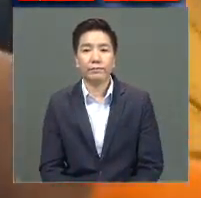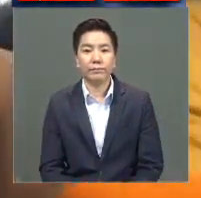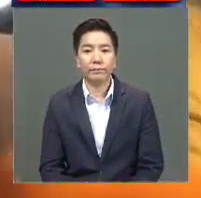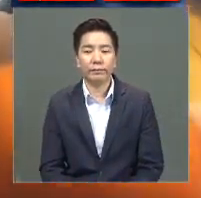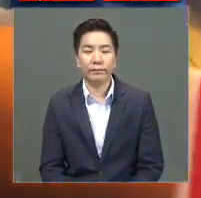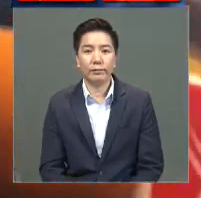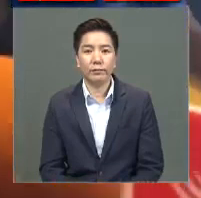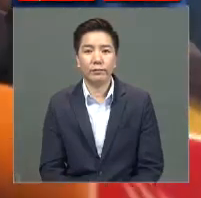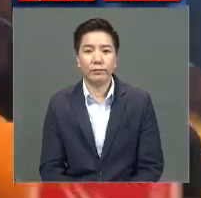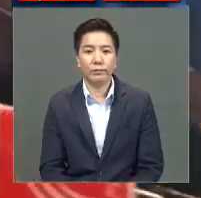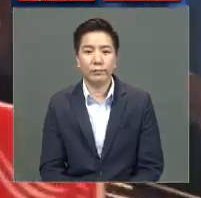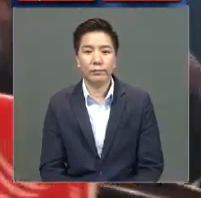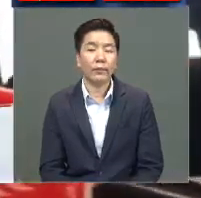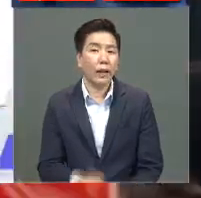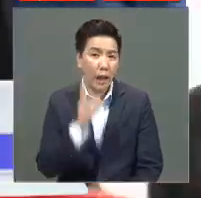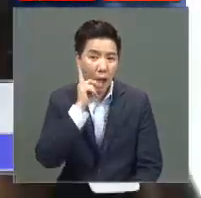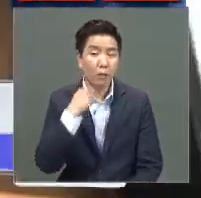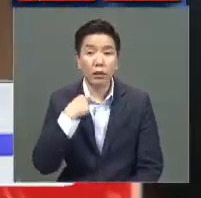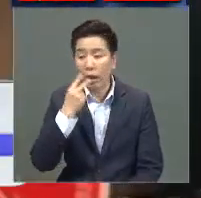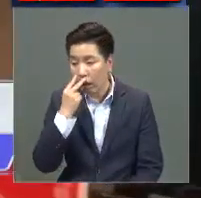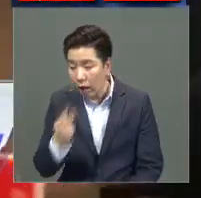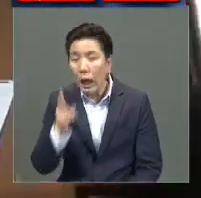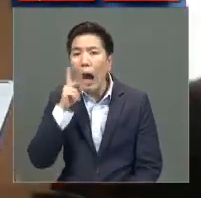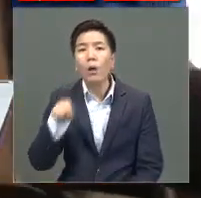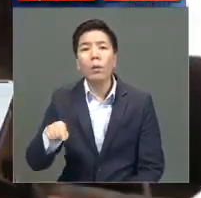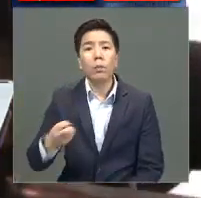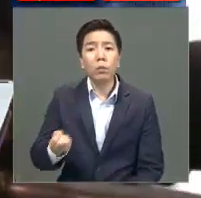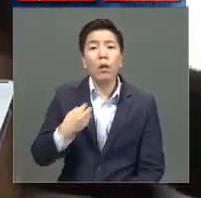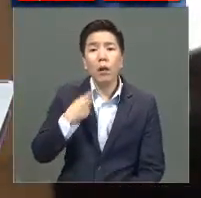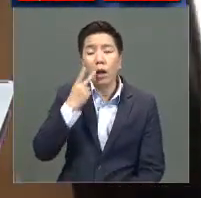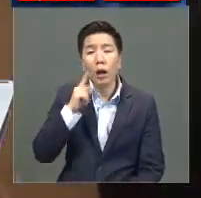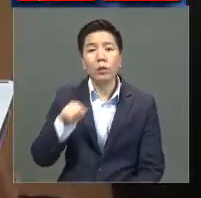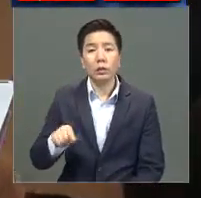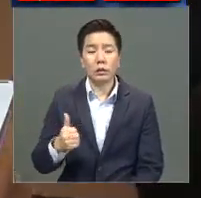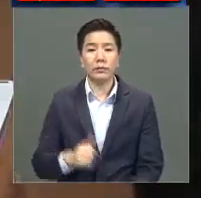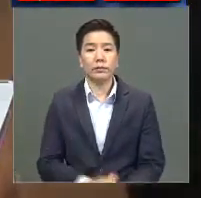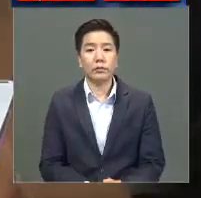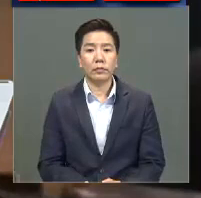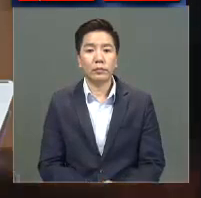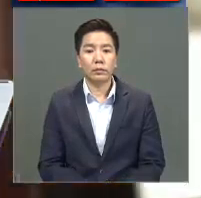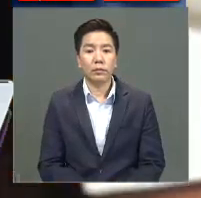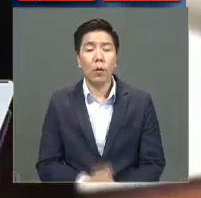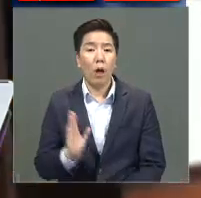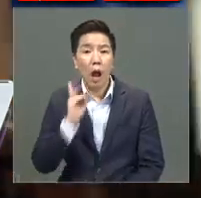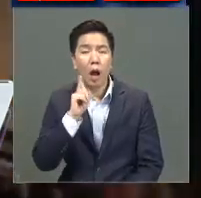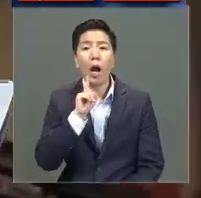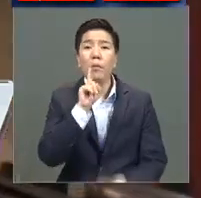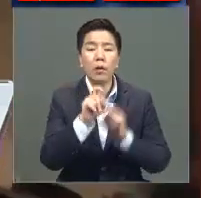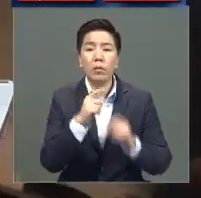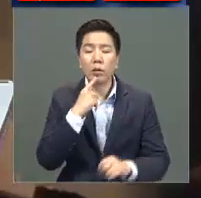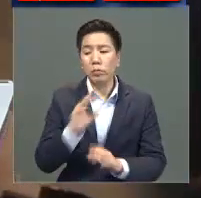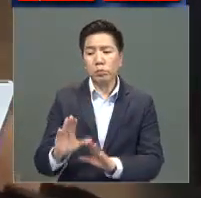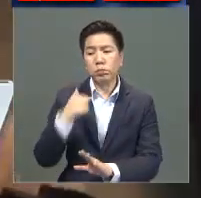ก็ได้ทราบได้เห็นจากข่าวเหมือนกัน เขาจะต้องเสนอมาร่วมมาปรึกษาทางรัฐบาลเพื่อจะ ไม่ทราบนะต้